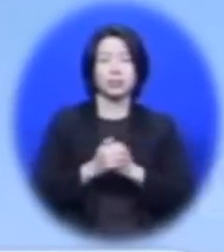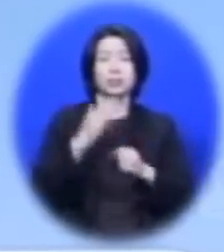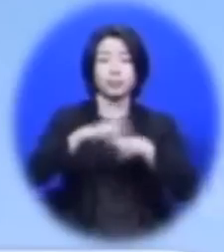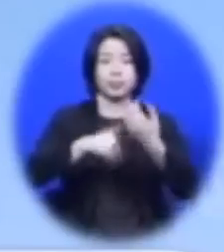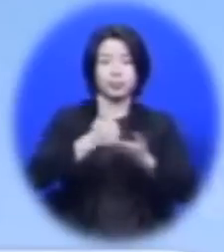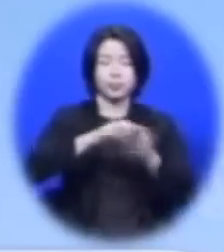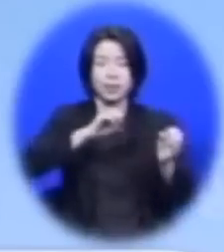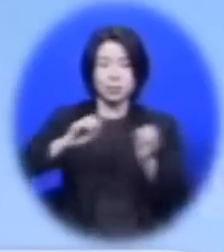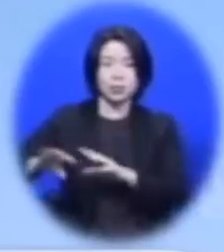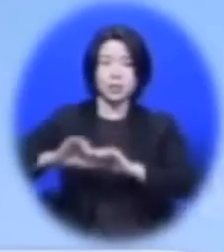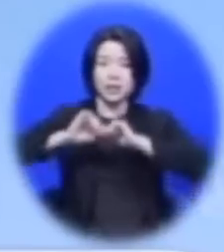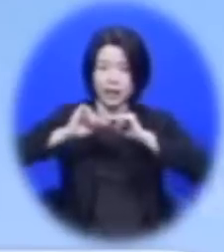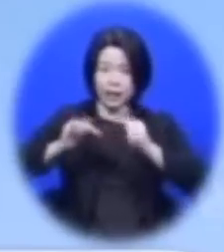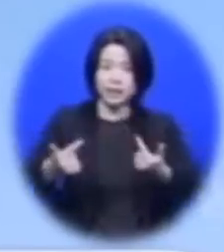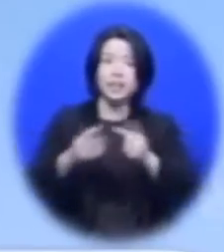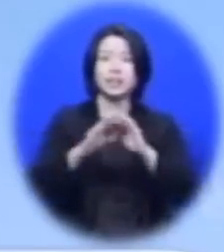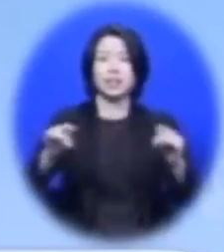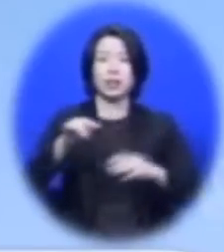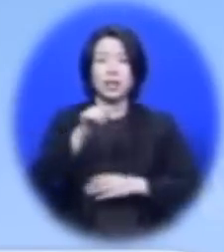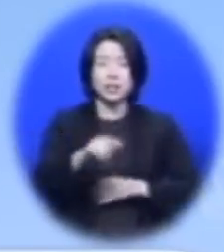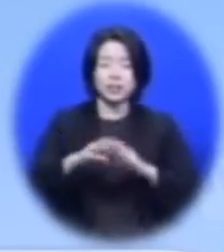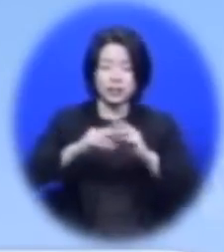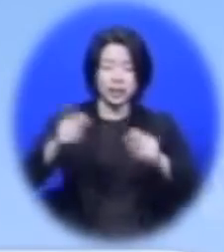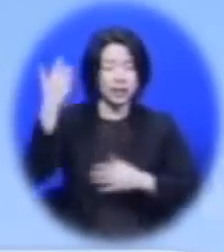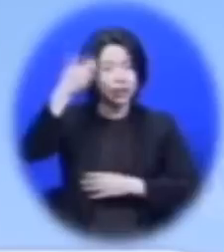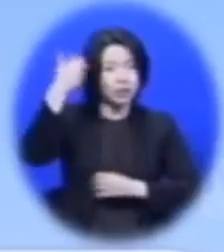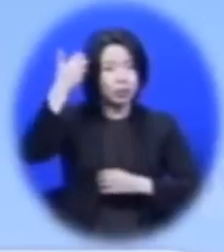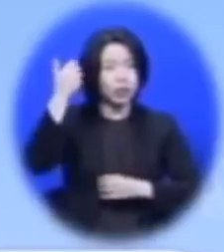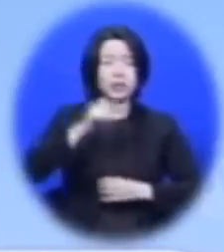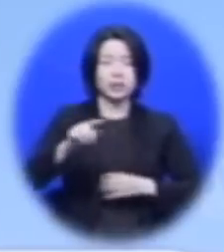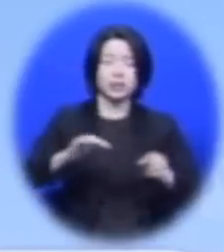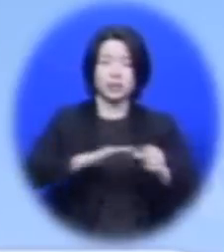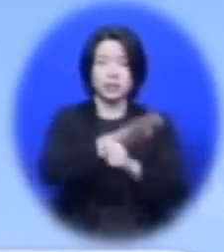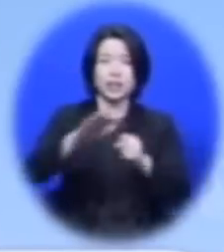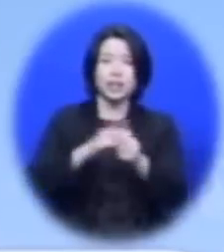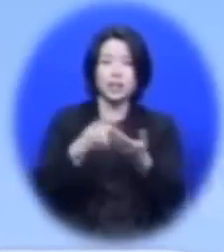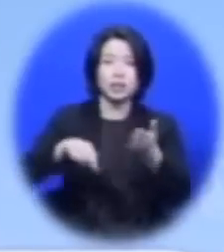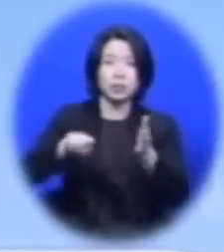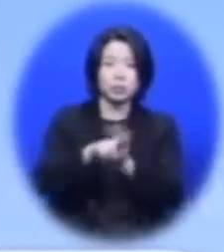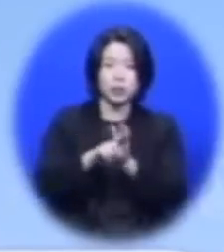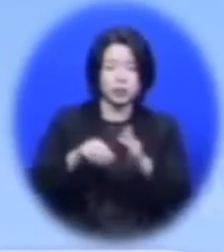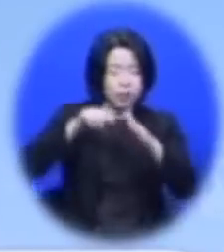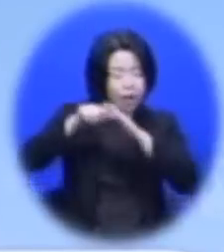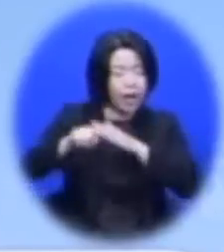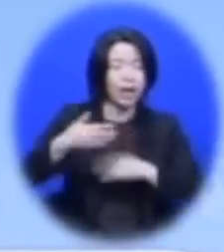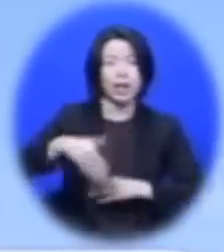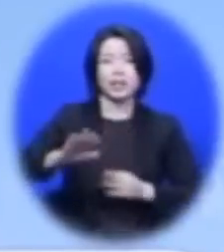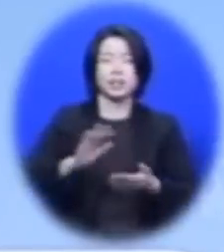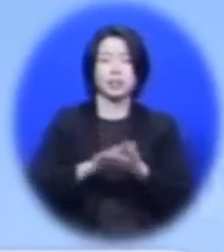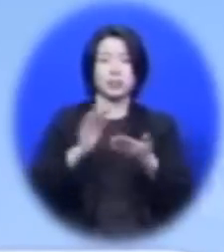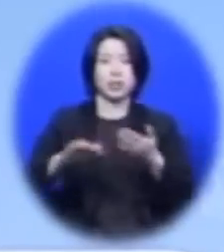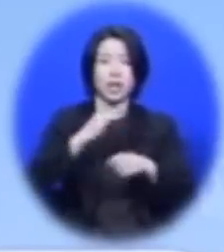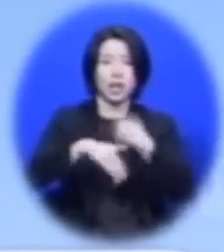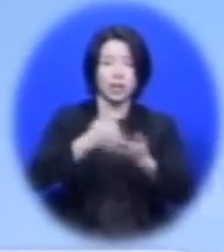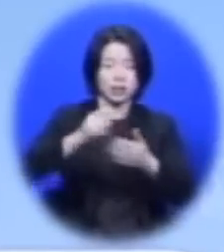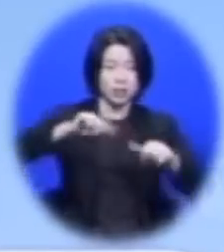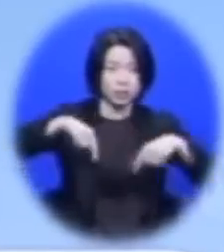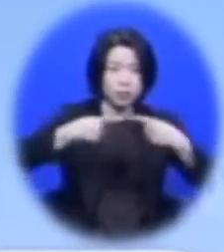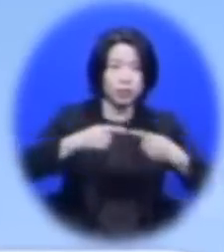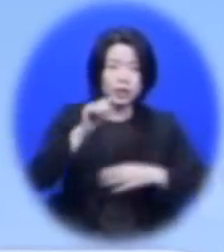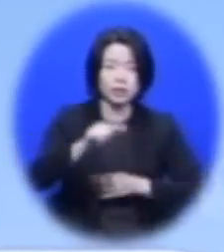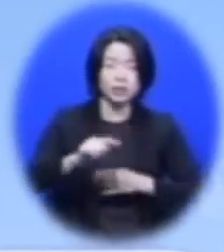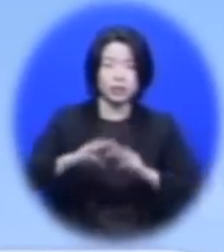하나님이 버리지 아니하는 땅과 그 땅의 영혼들, 그들을 사랑하기 위하여 들어가겠습니다. 하나님께 속한 그 땅을